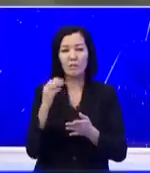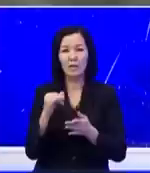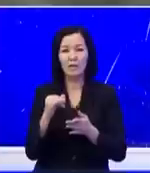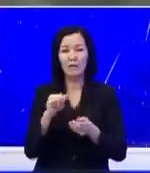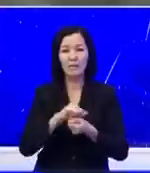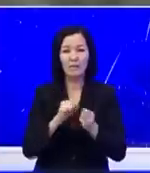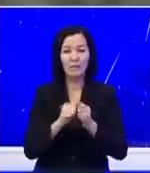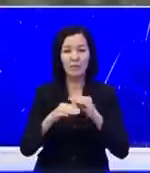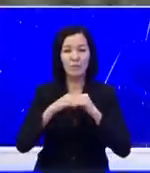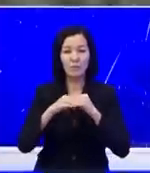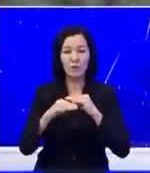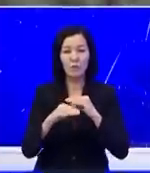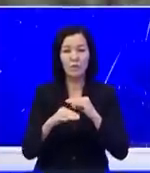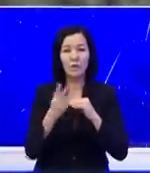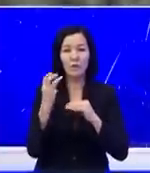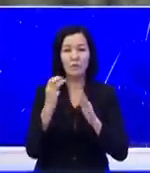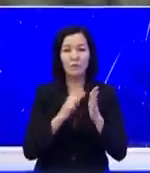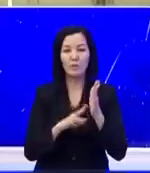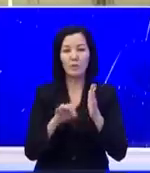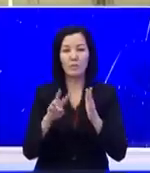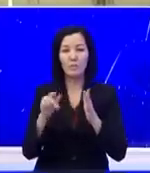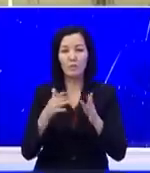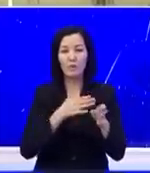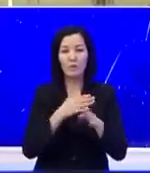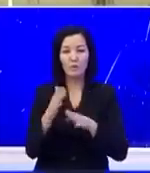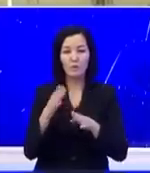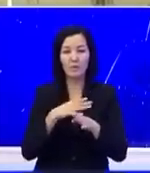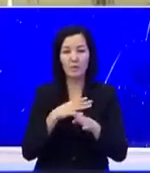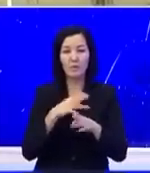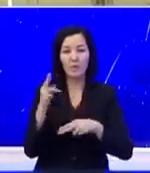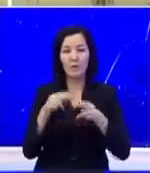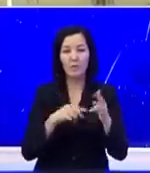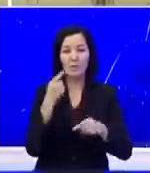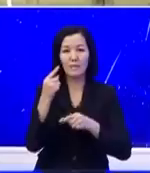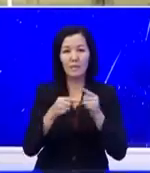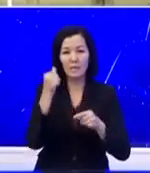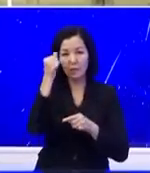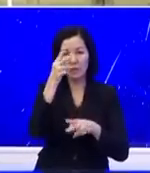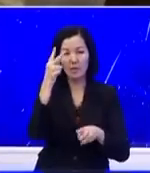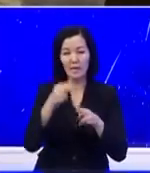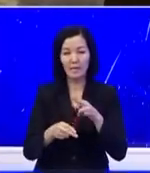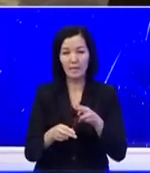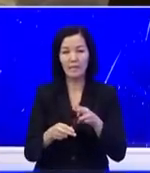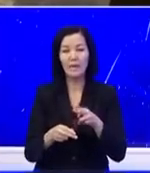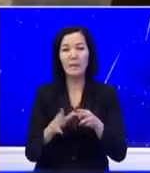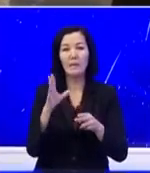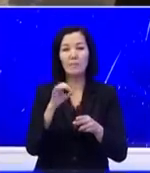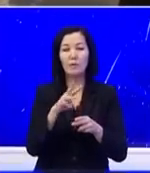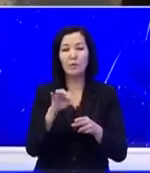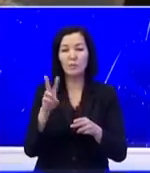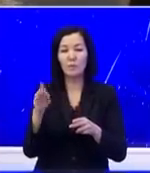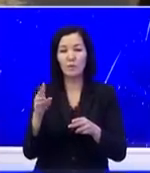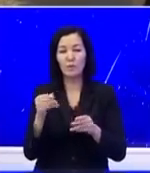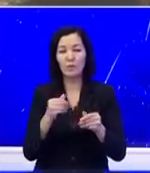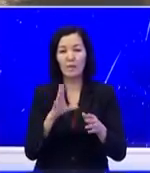асфальт төселуде. Оған 380 миллион теңге қаржы қарастырылған, құрылысы келесі жылы аяқталады. Сондай ақ 500 миллион теңге